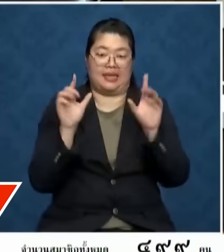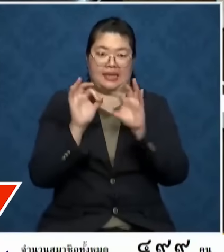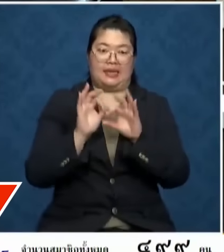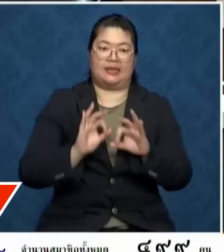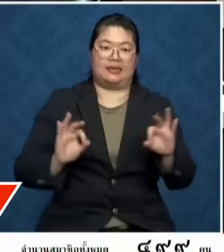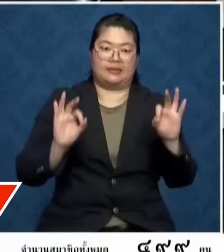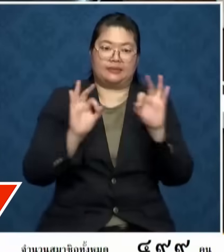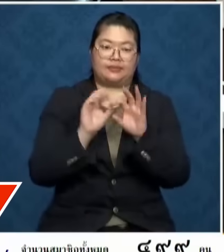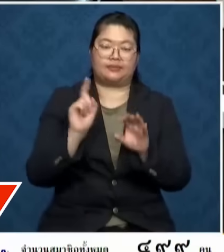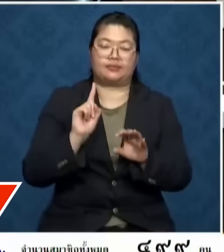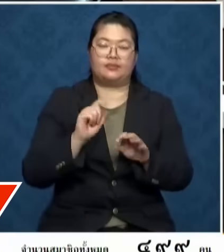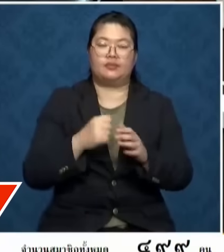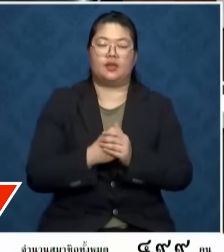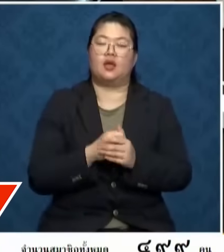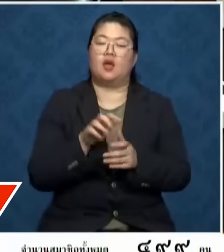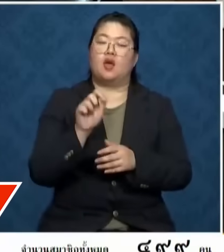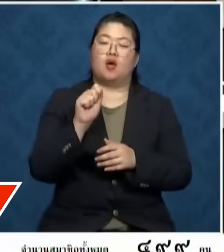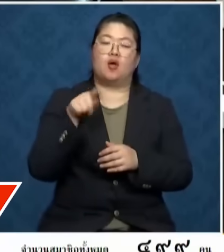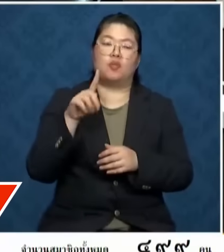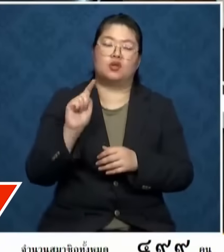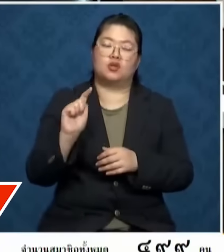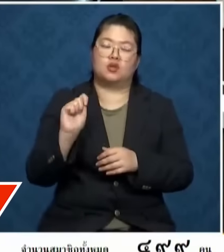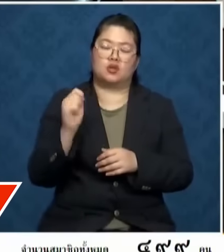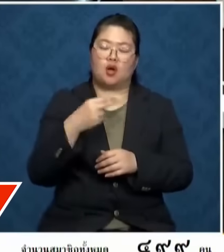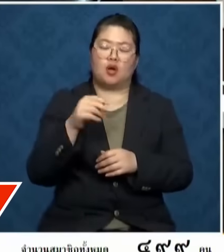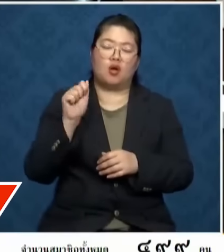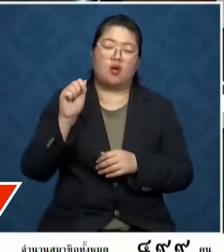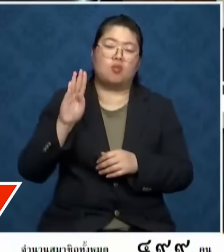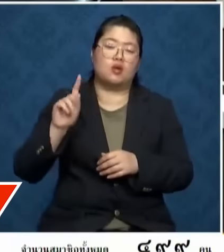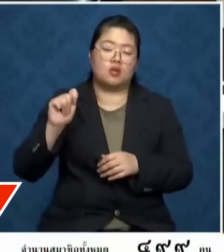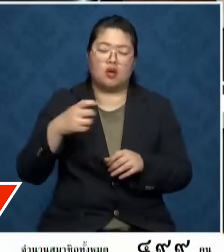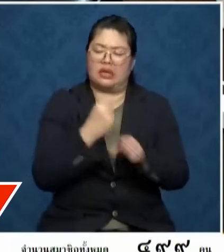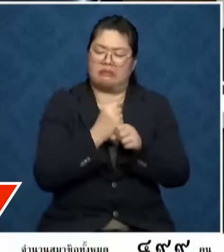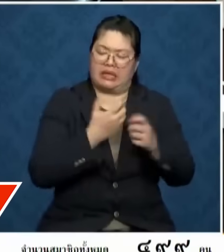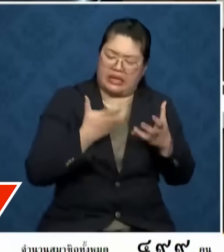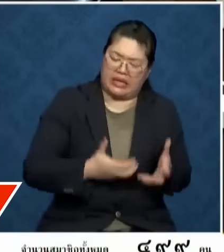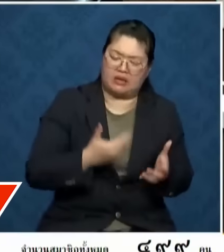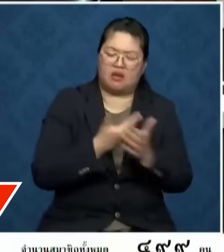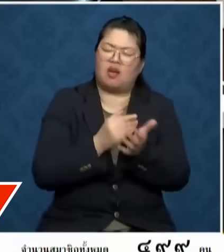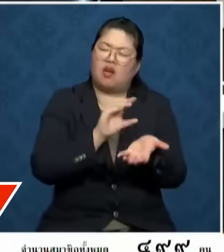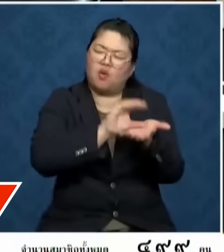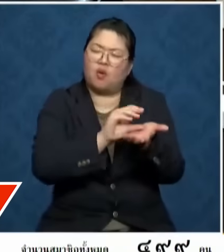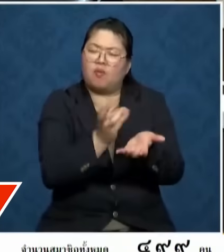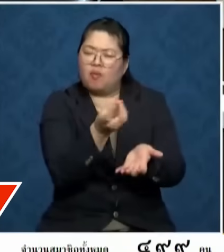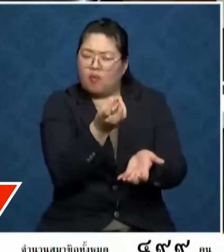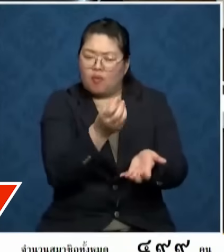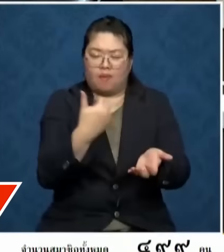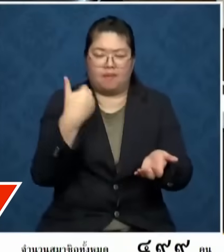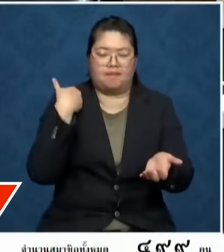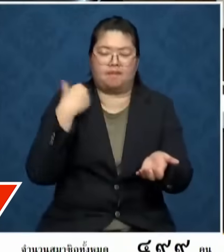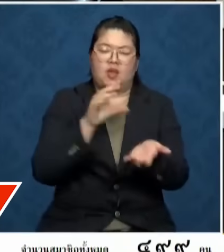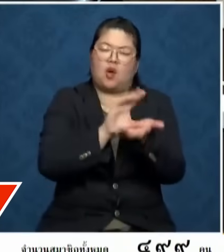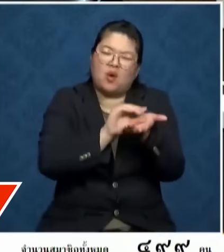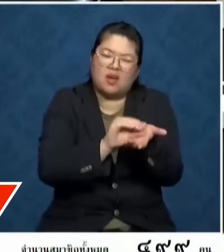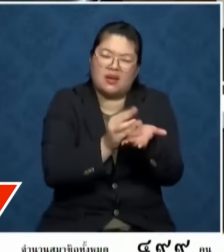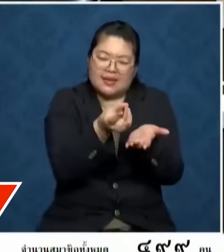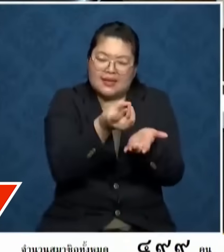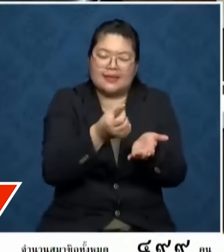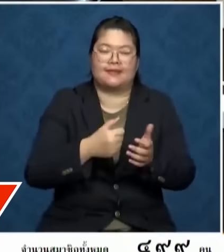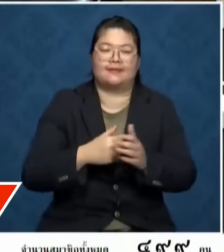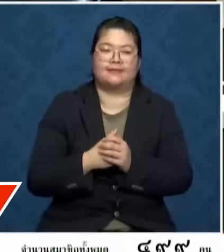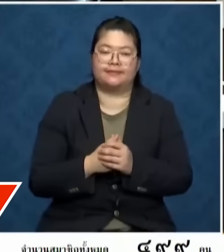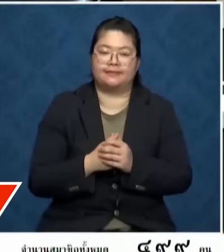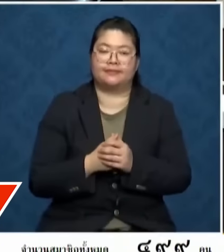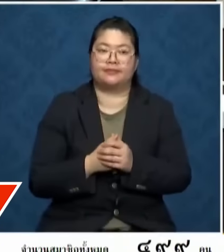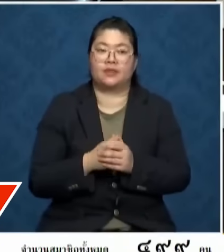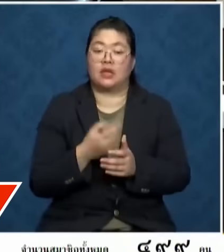นะครับองค์กรปกครองส่วนท้องถิ่นต้องทำงานน่ะเงินก็น้อยนะครับนี่ล่าสุดก็เห็นเอ่อเเรียกว่า